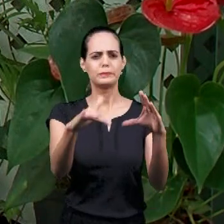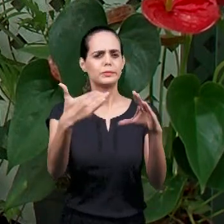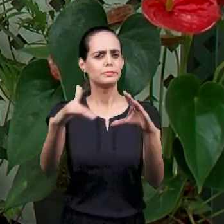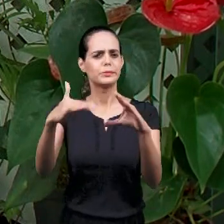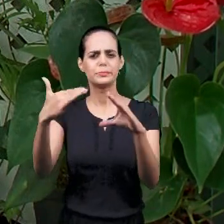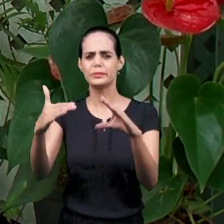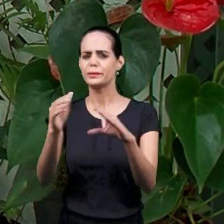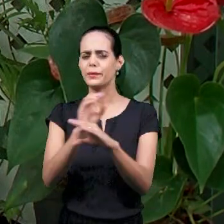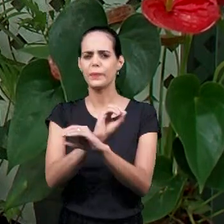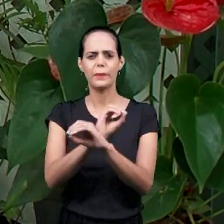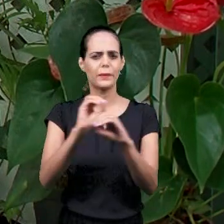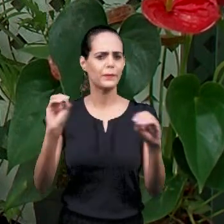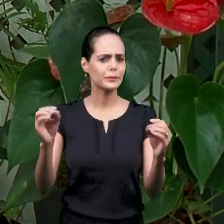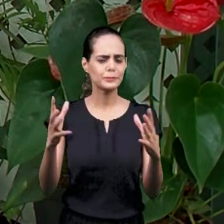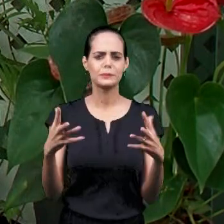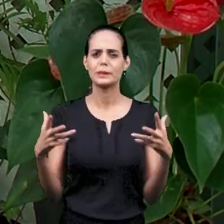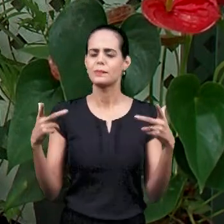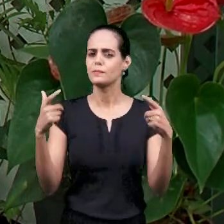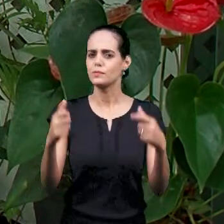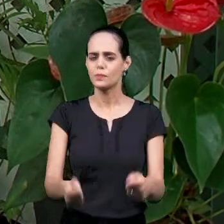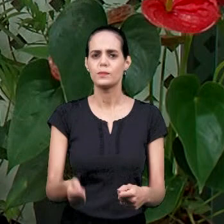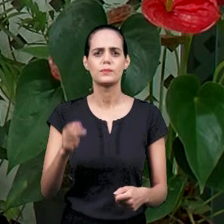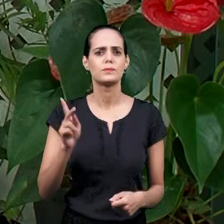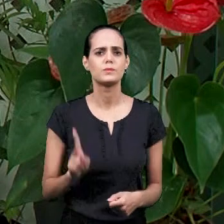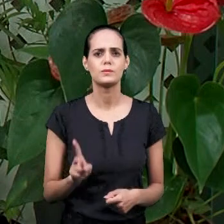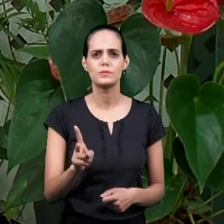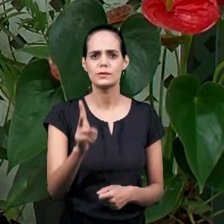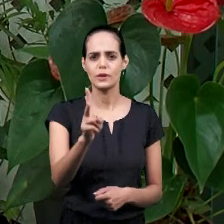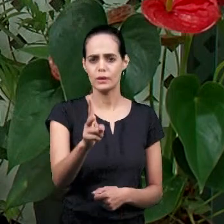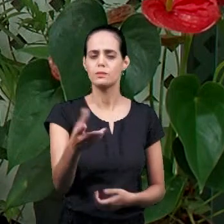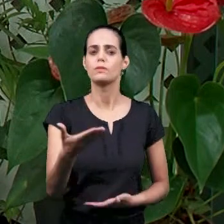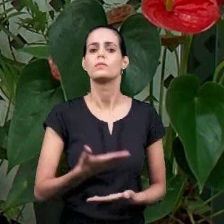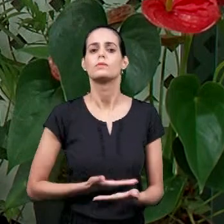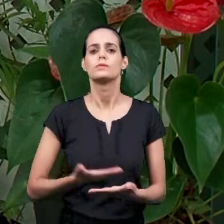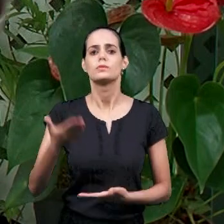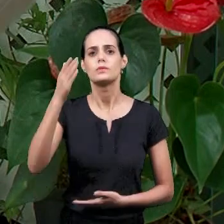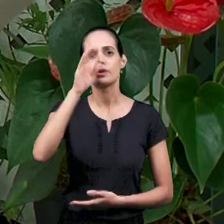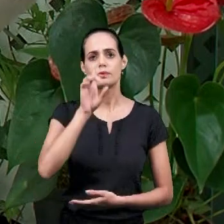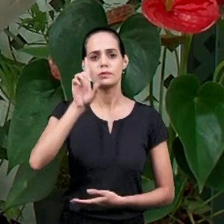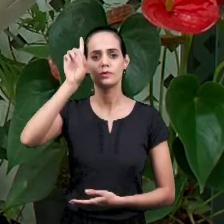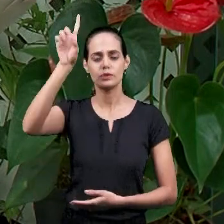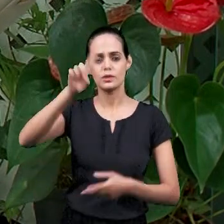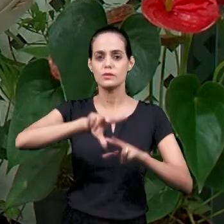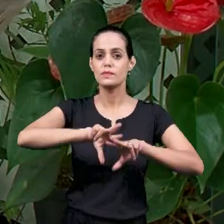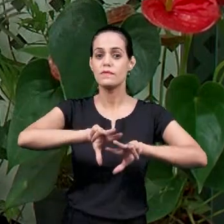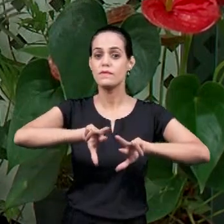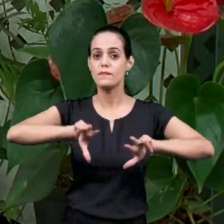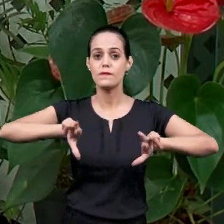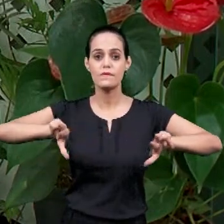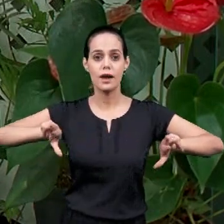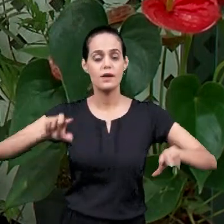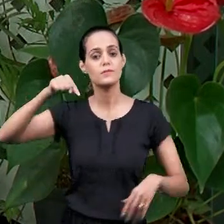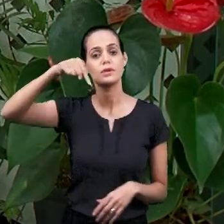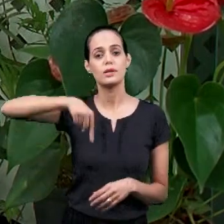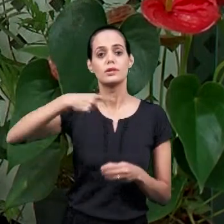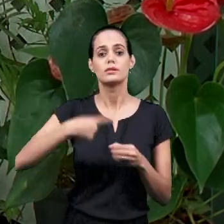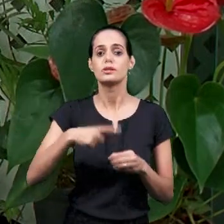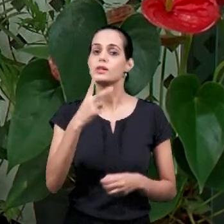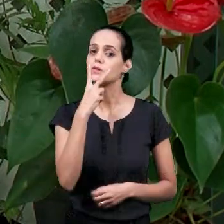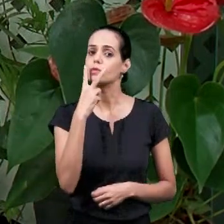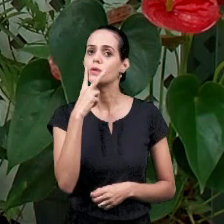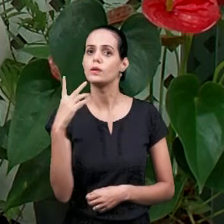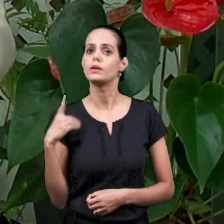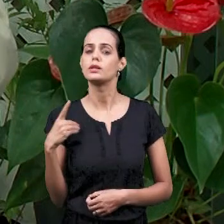des frères et sœurs de cette région qui nous envoient des contributions. C'est un serviteur de Dieu et plusieurs d'autres ici.